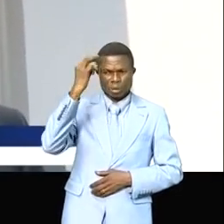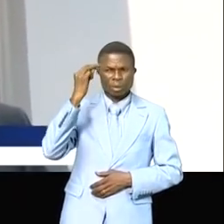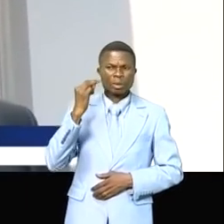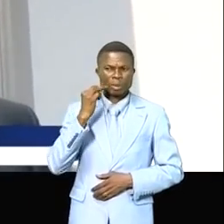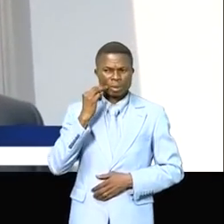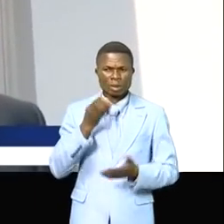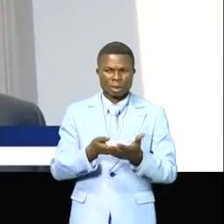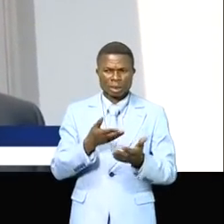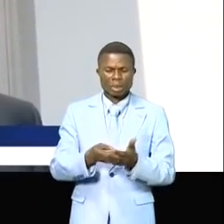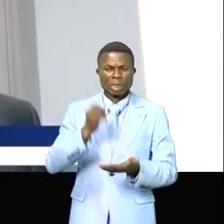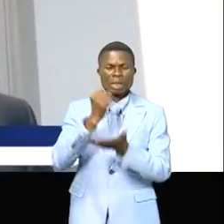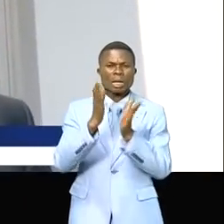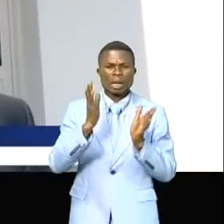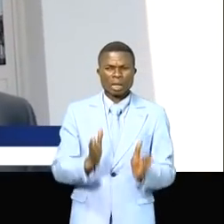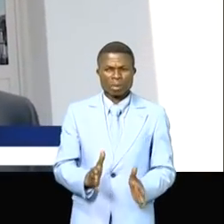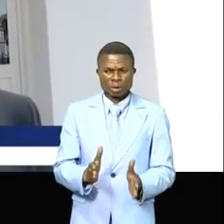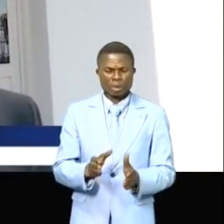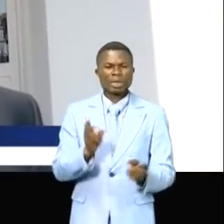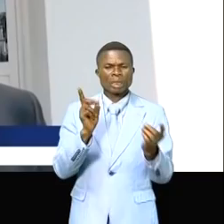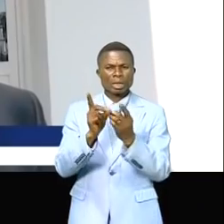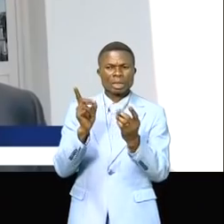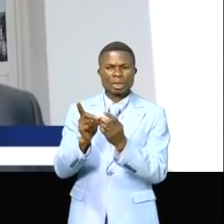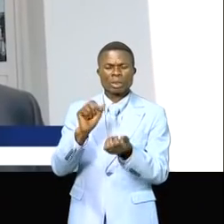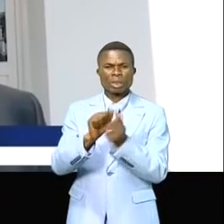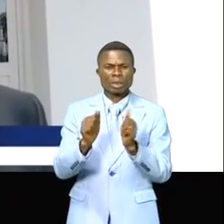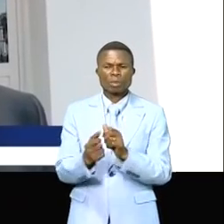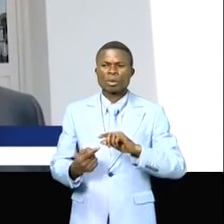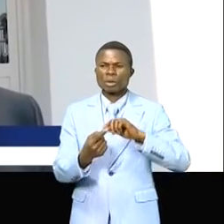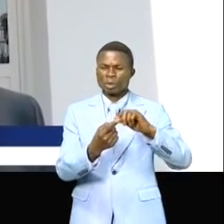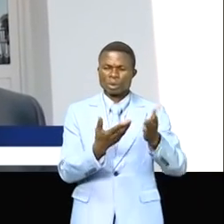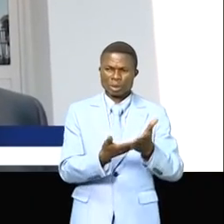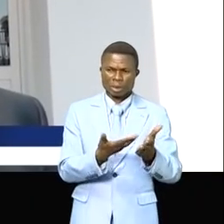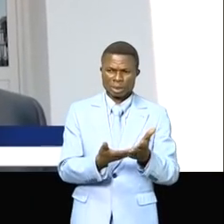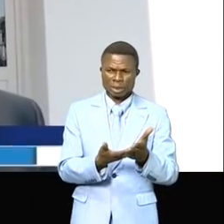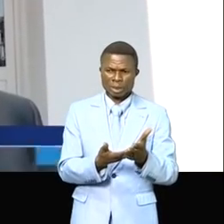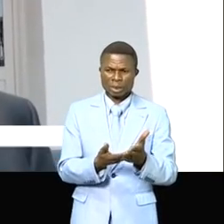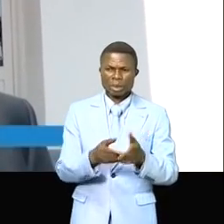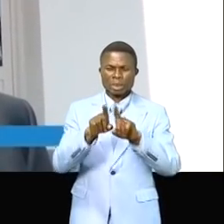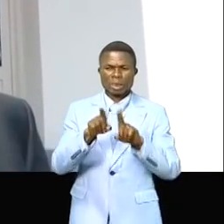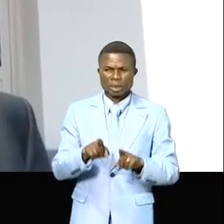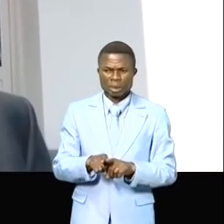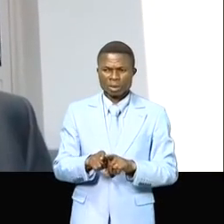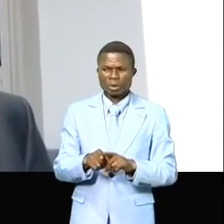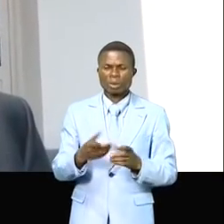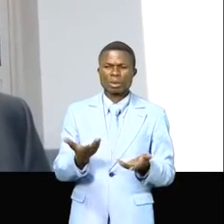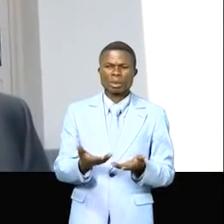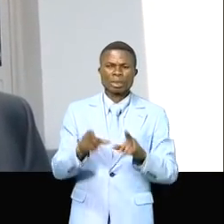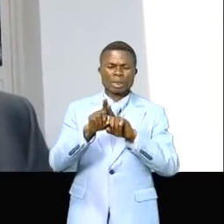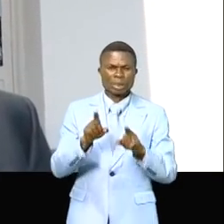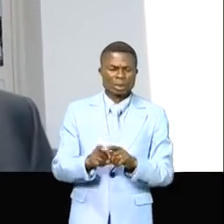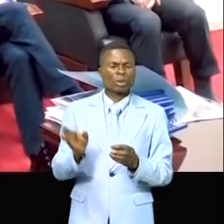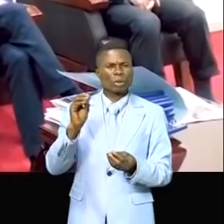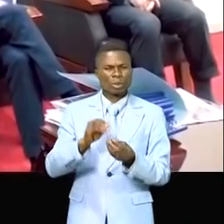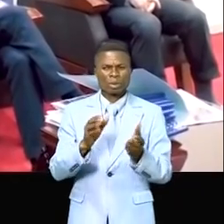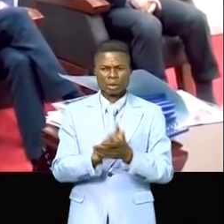pour le mettre au courant de nos activités de KCC et de Mutanda Mining ici en RDC, et tout se passe